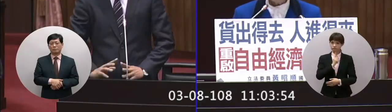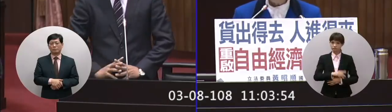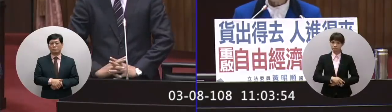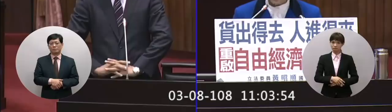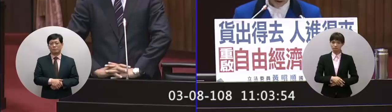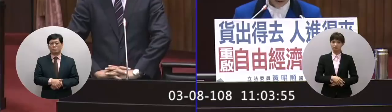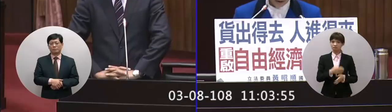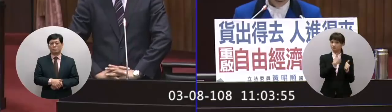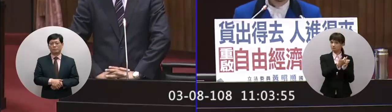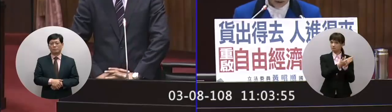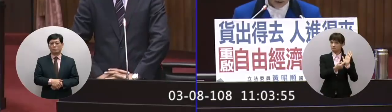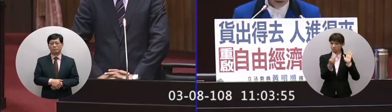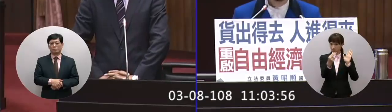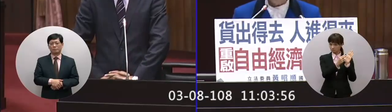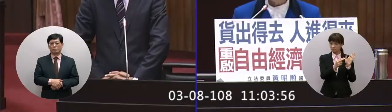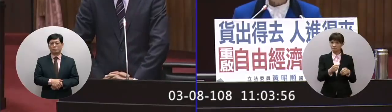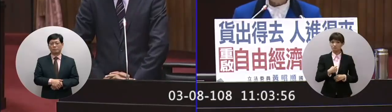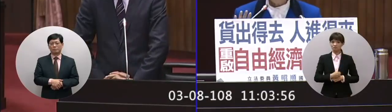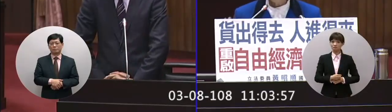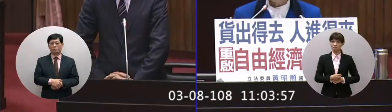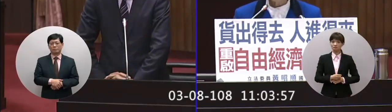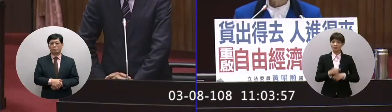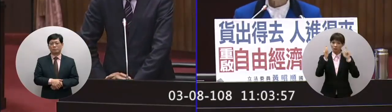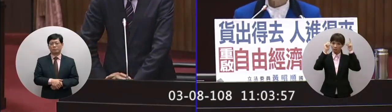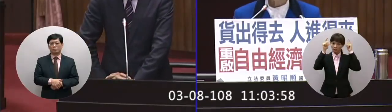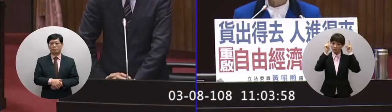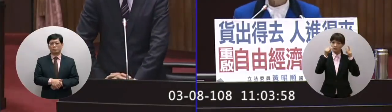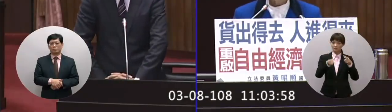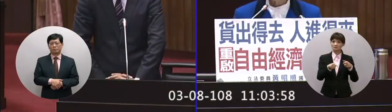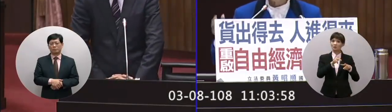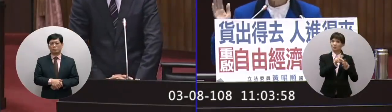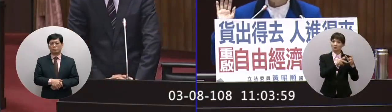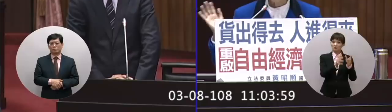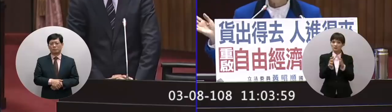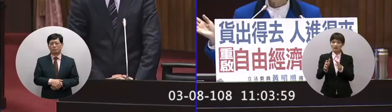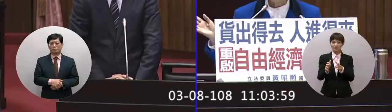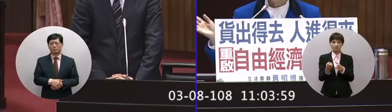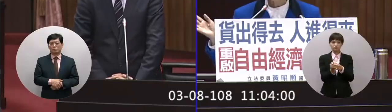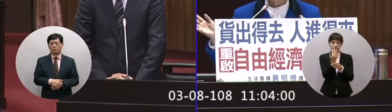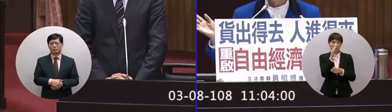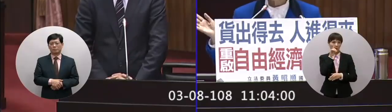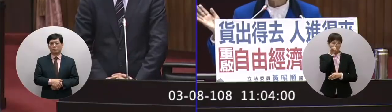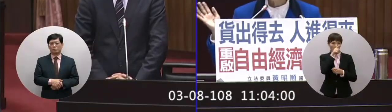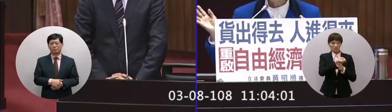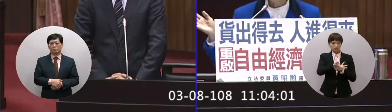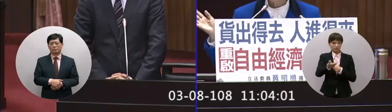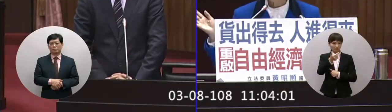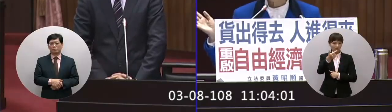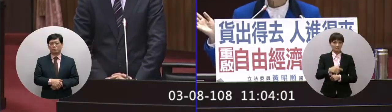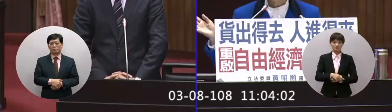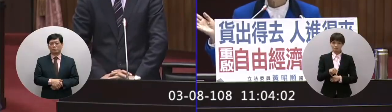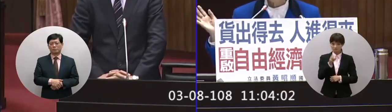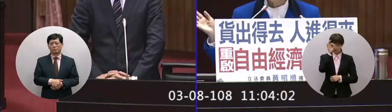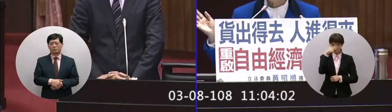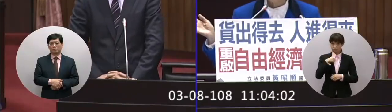实高雄的产业一直是非常高的污染，你看看我们的小朋友去运动会